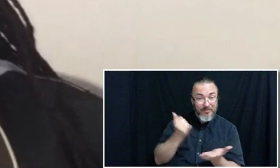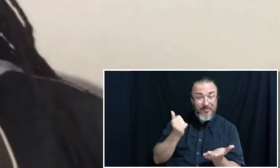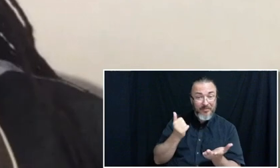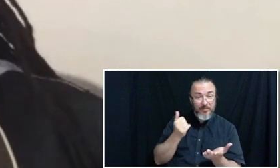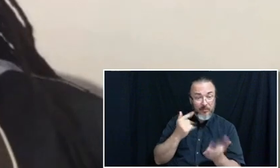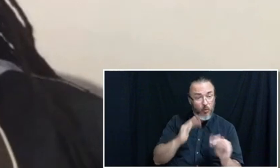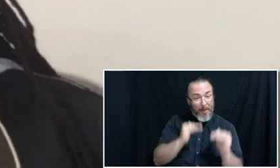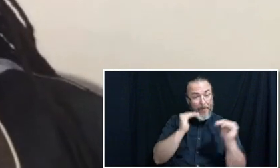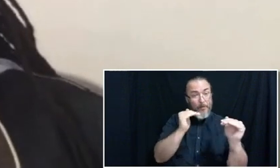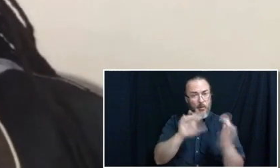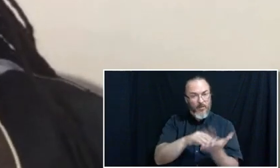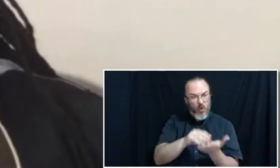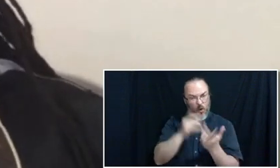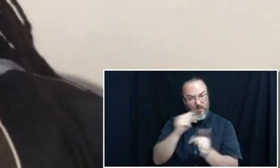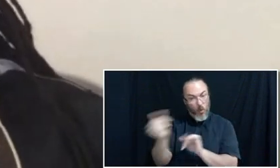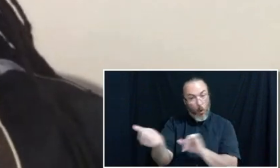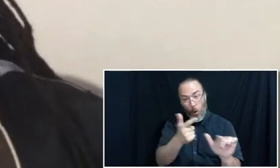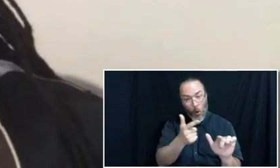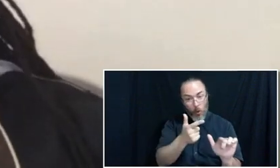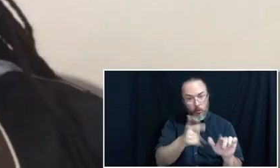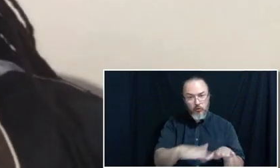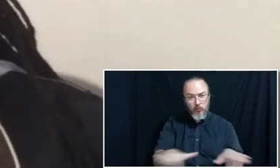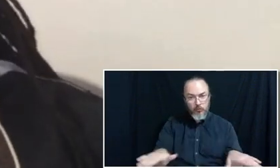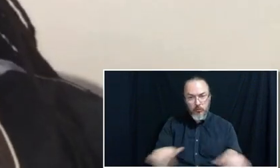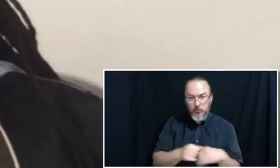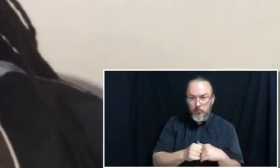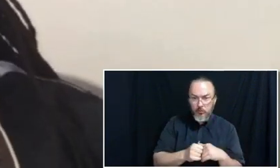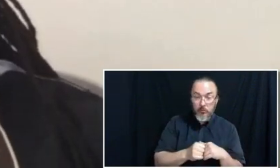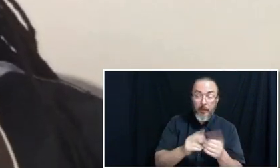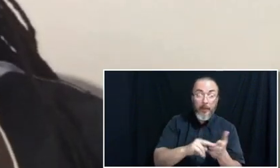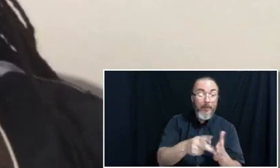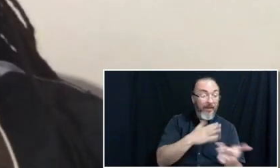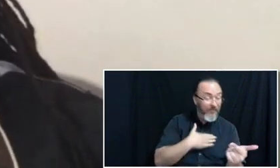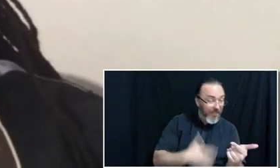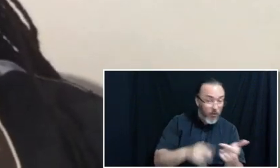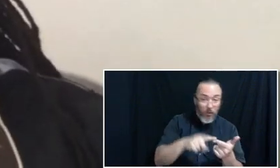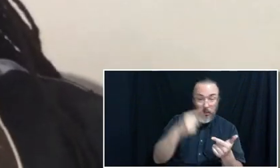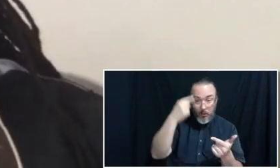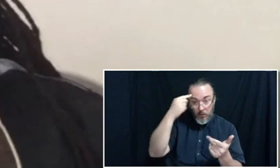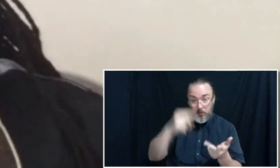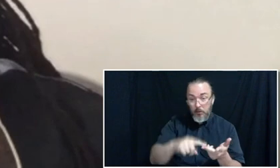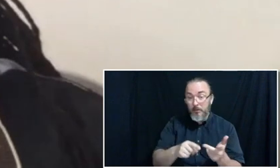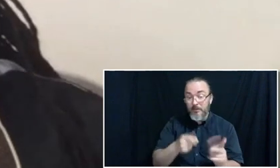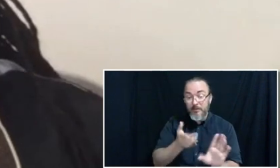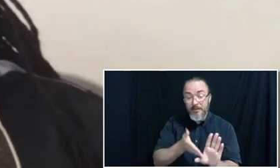Nous améliorons l'expérience d'apprentissage de tous les élèves.